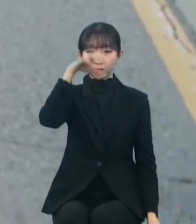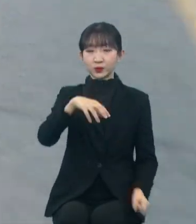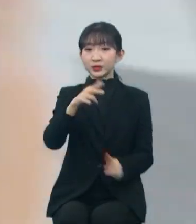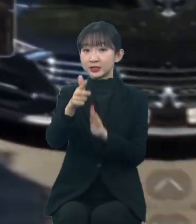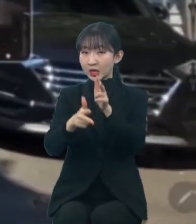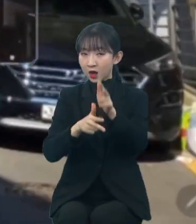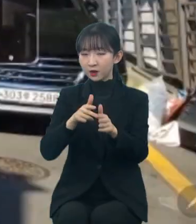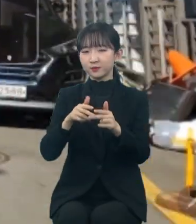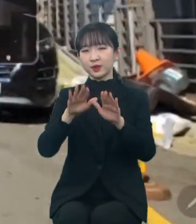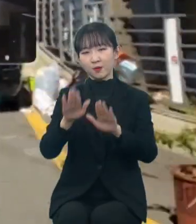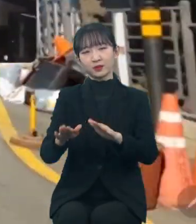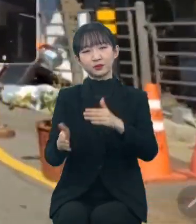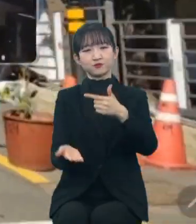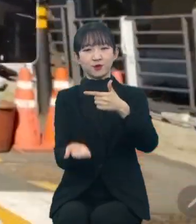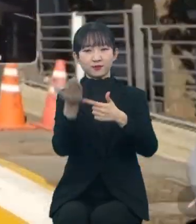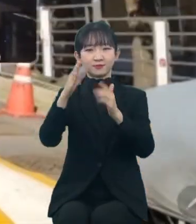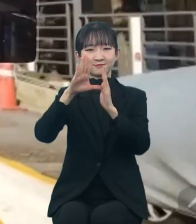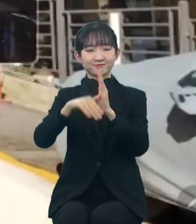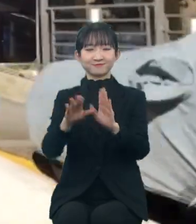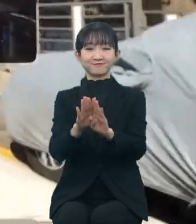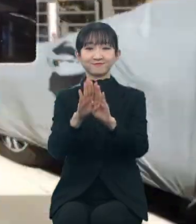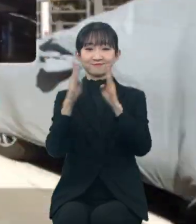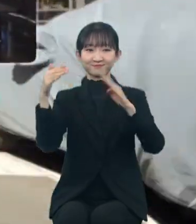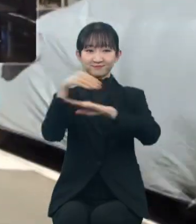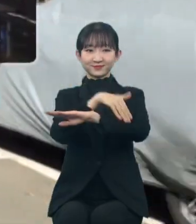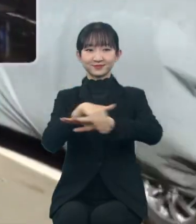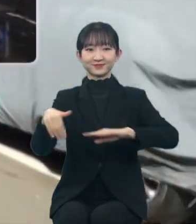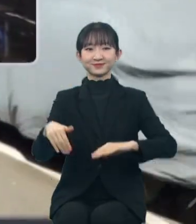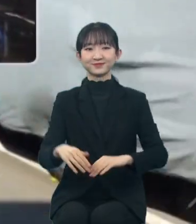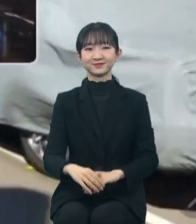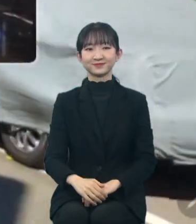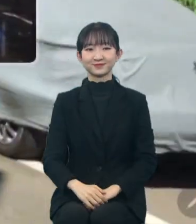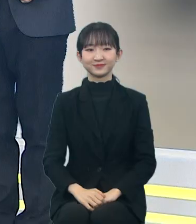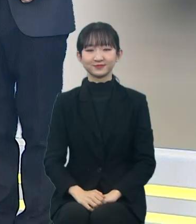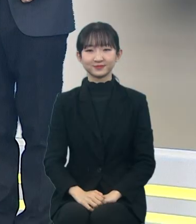올 상반기 중에 문을 열 예정입니다. BTV 뉴스 이영구입니다.